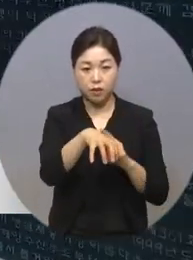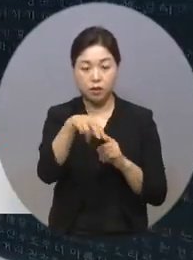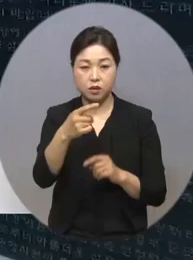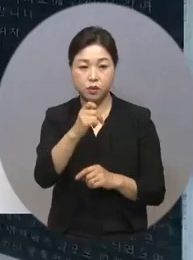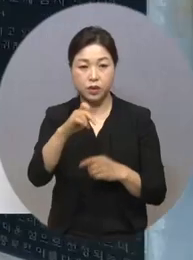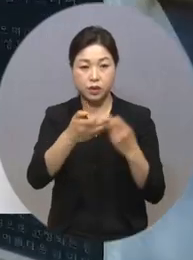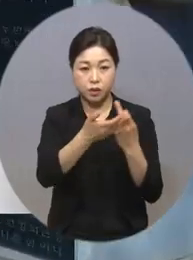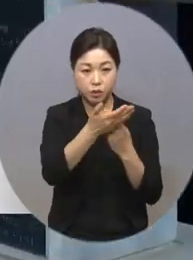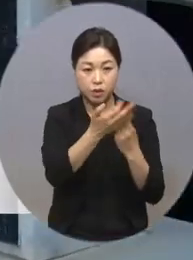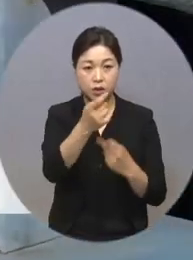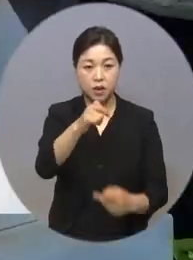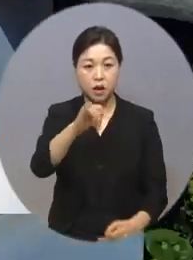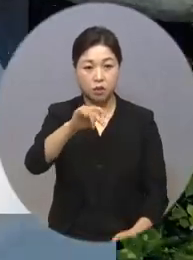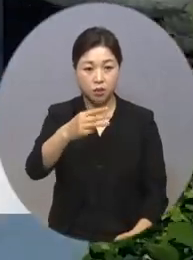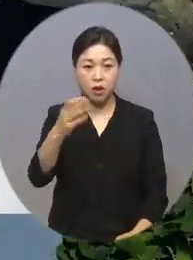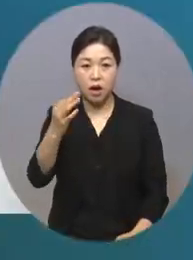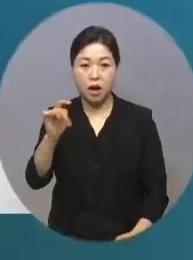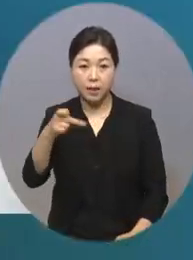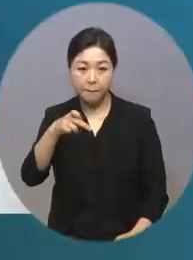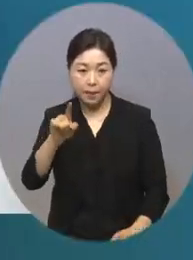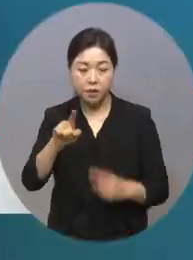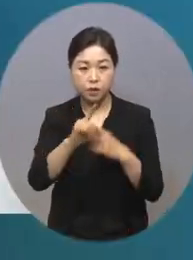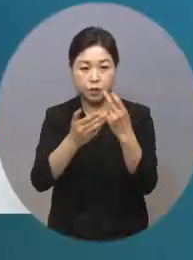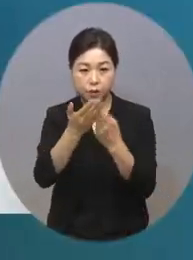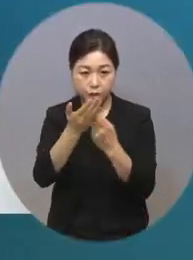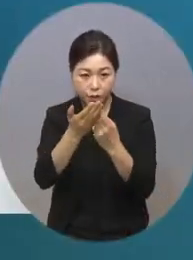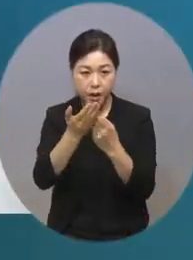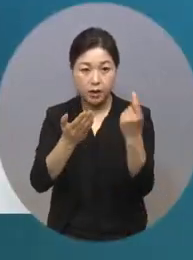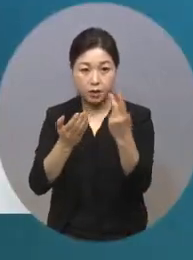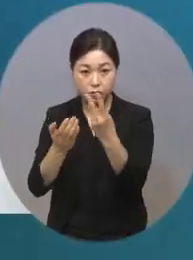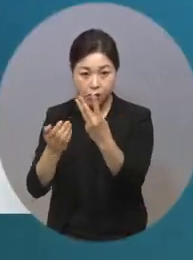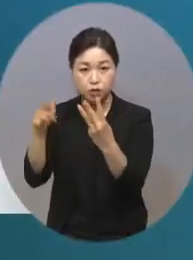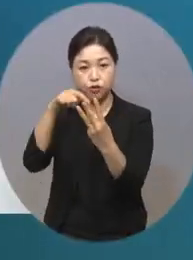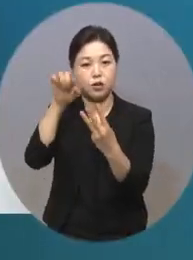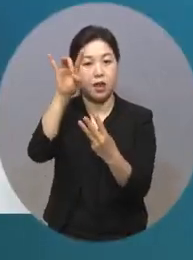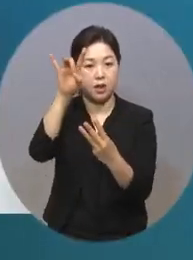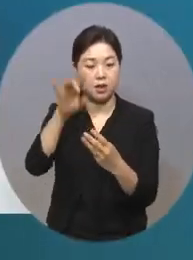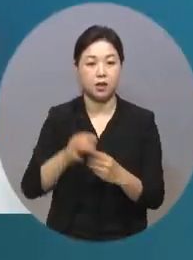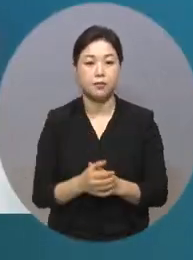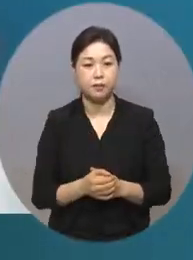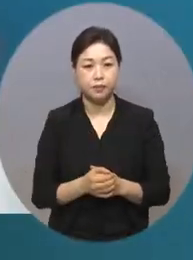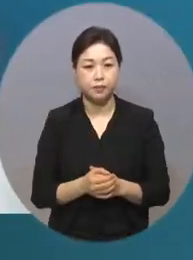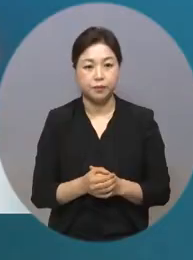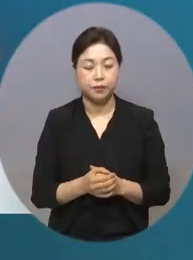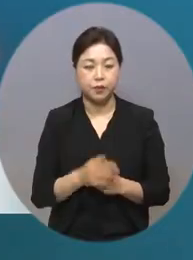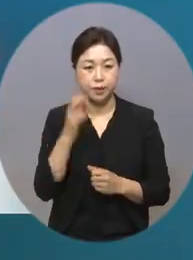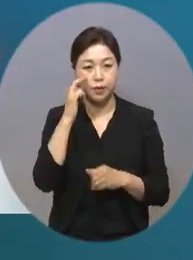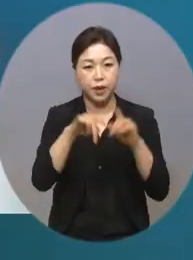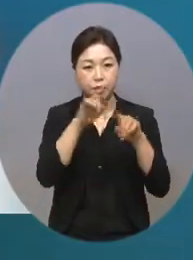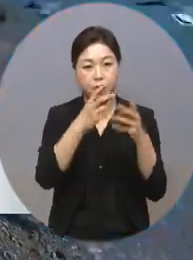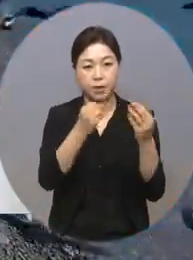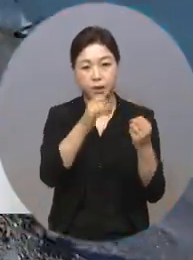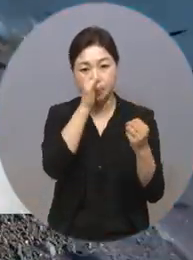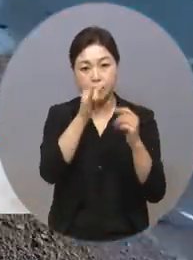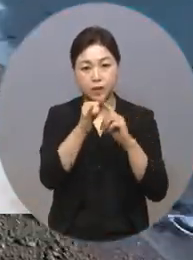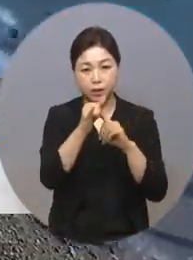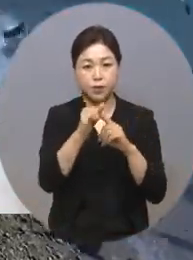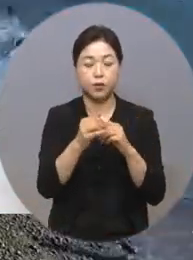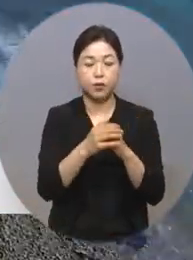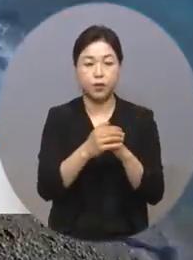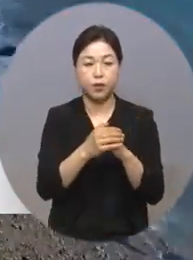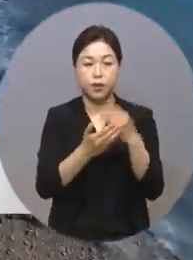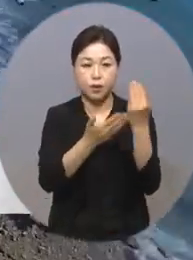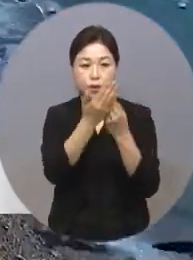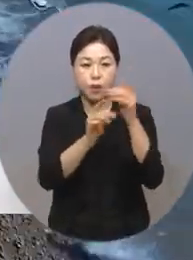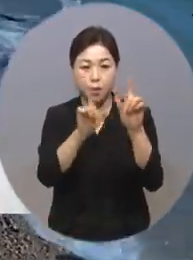나궐도, 안마도와 함께 삼형제 섬 가운데 하나입니다. 소나무가 많고 섬의 모양이 사람의 귀를 닮았다